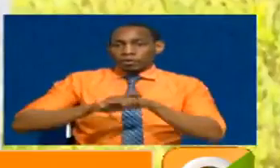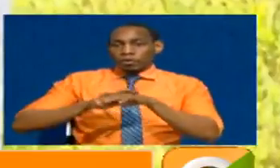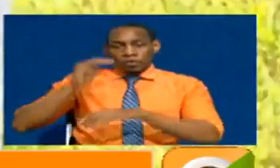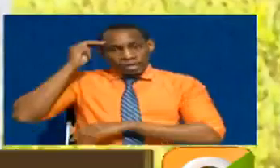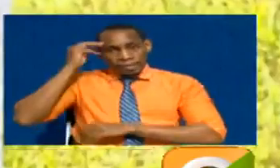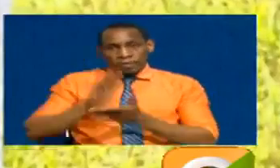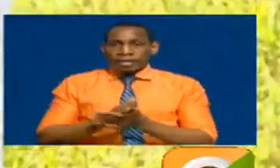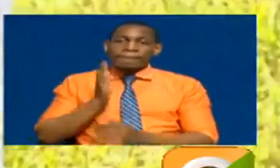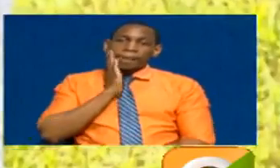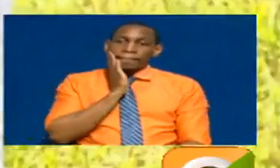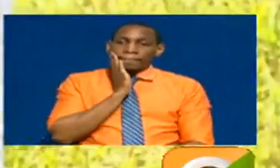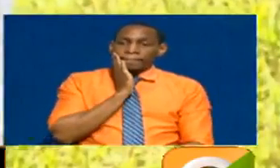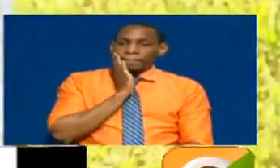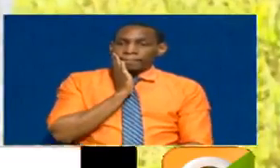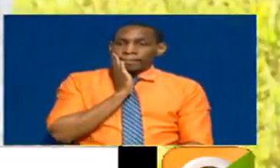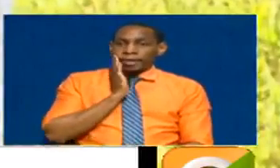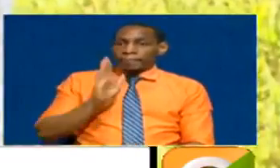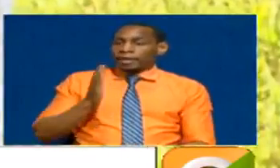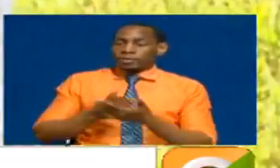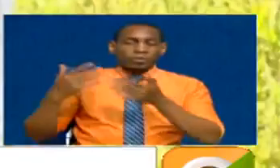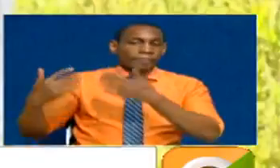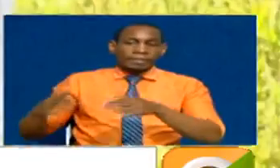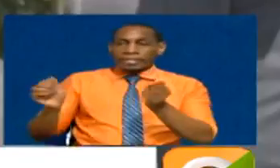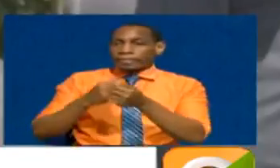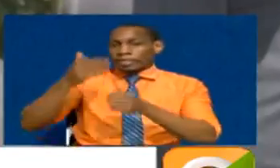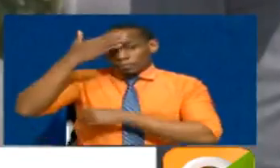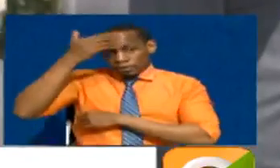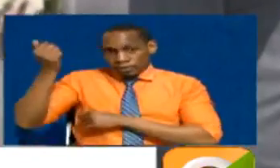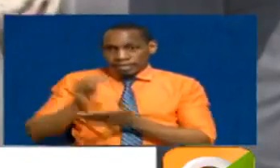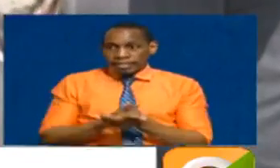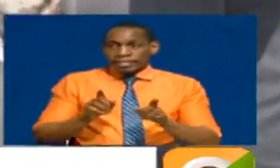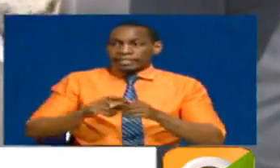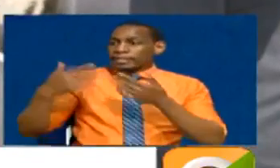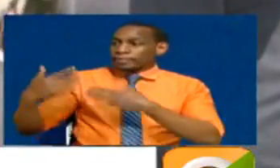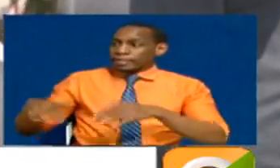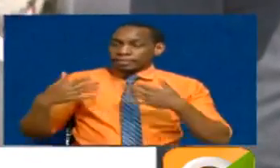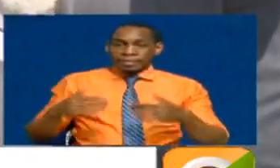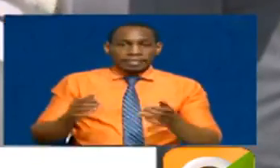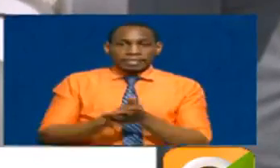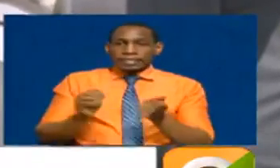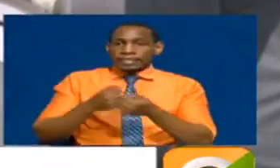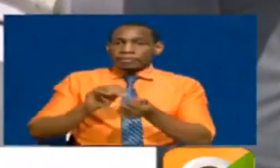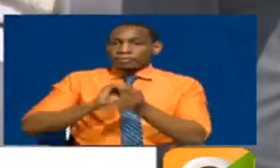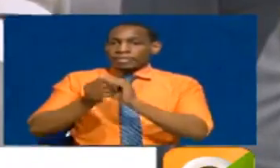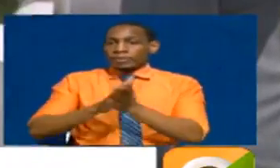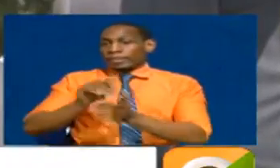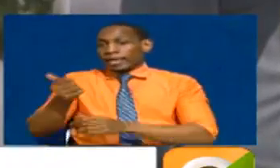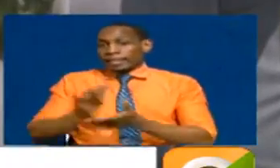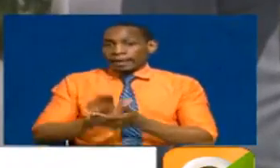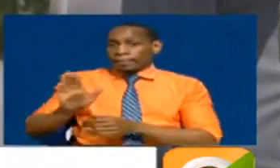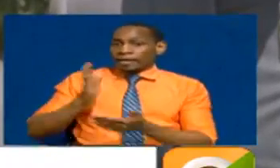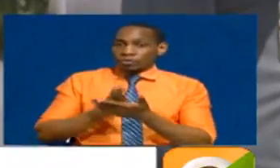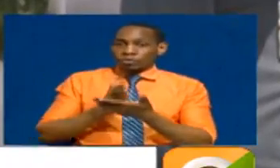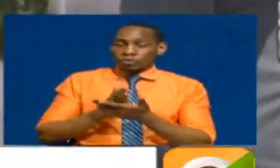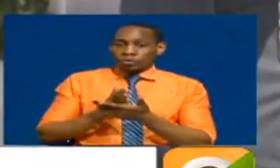memories. Made, you are too precious to be forgotten and too precious to be ever replaced. You are